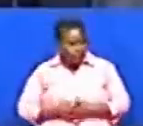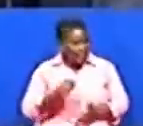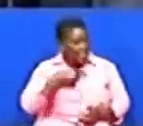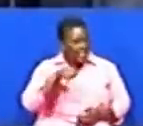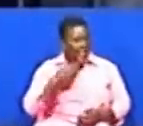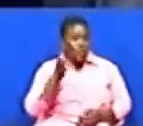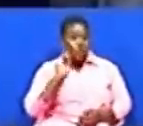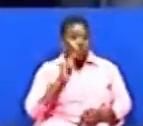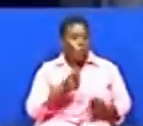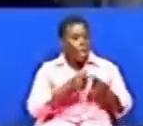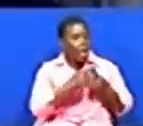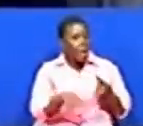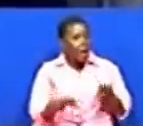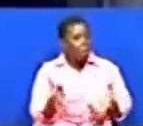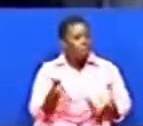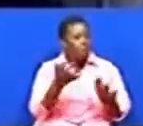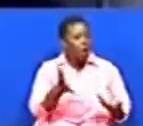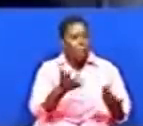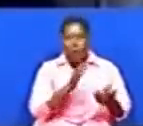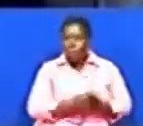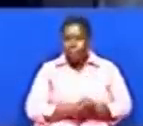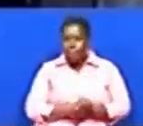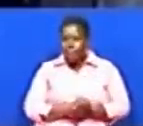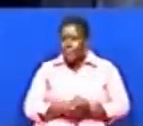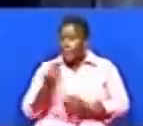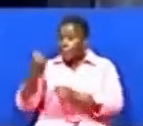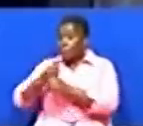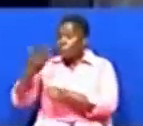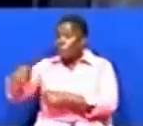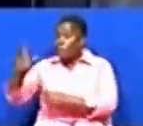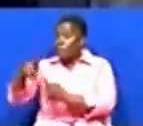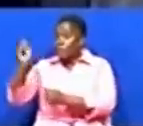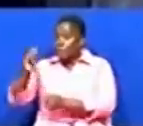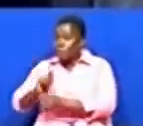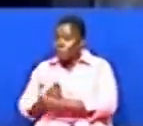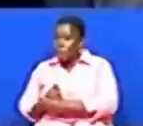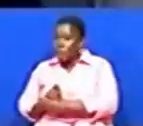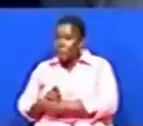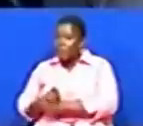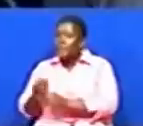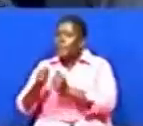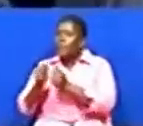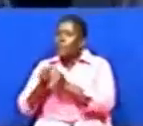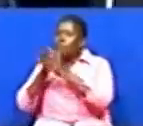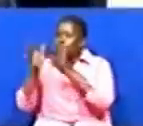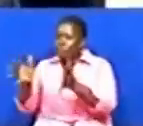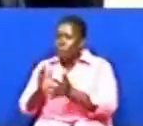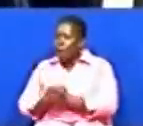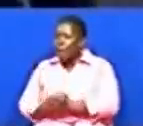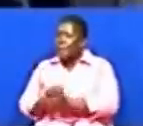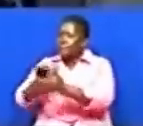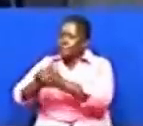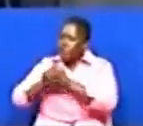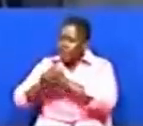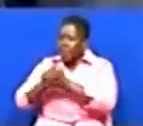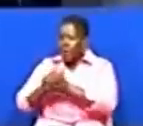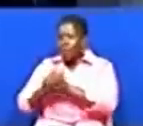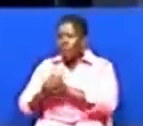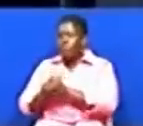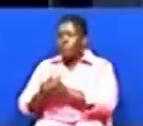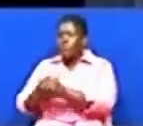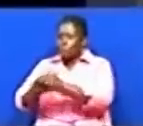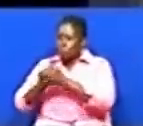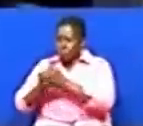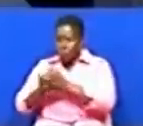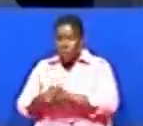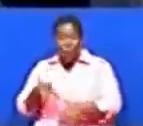hatuna historia ya kumwagana damu. Nakwenda kwenye uchaguzi, kikubwa ni amani, mshikamano. Tusitumie vyama vyetu hivi kufanya Watanzania